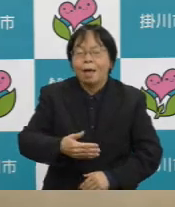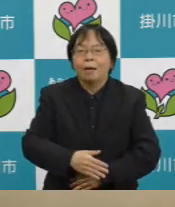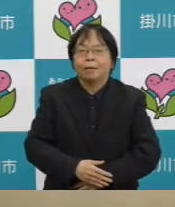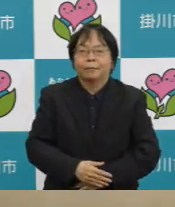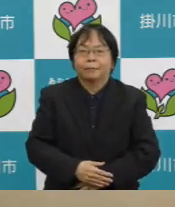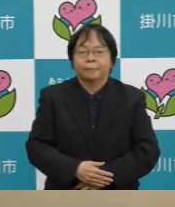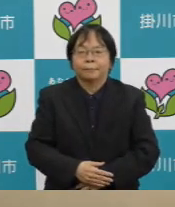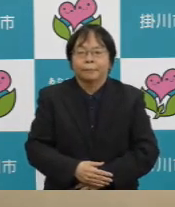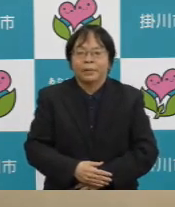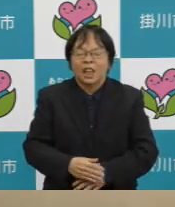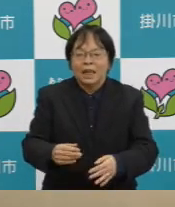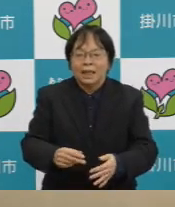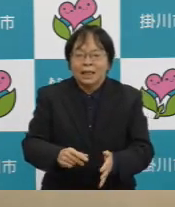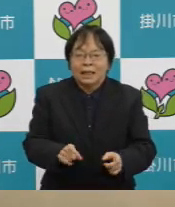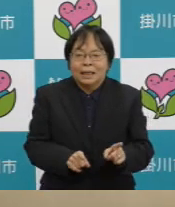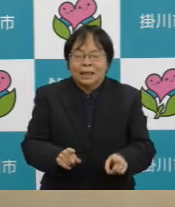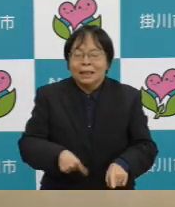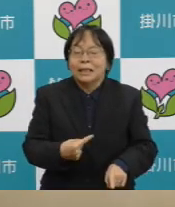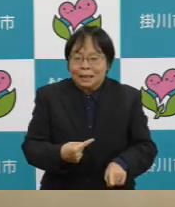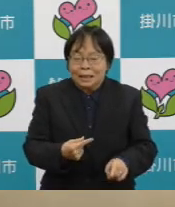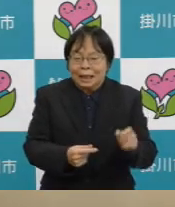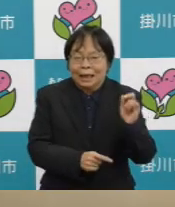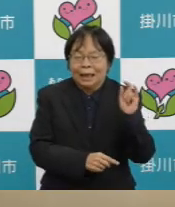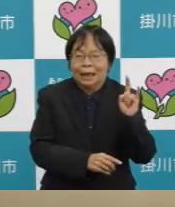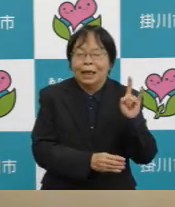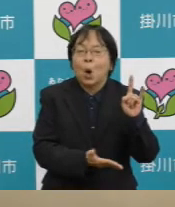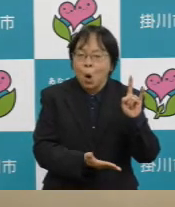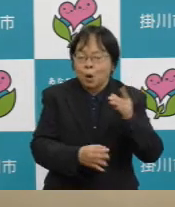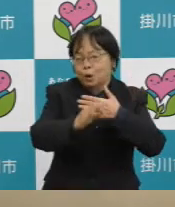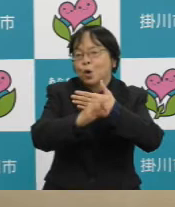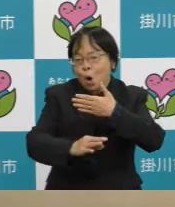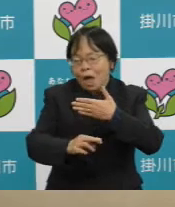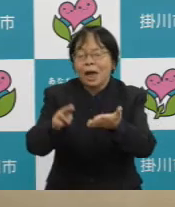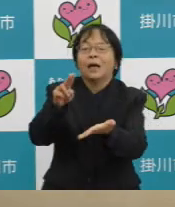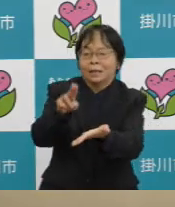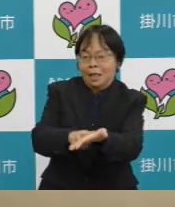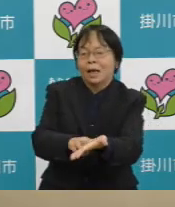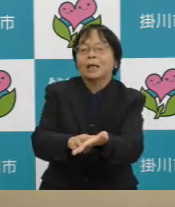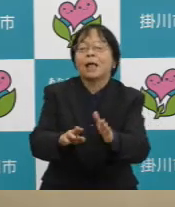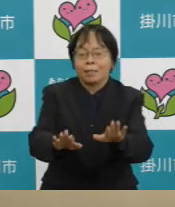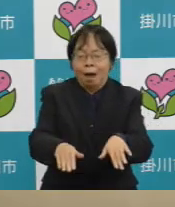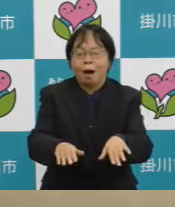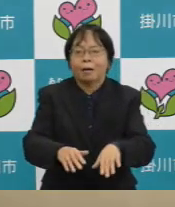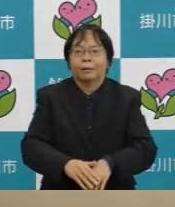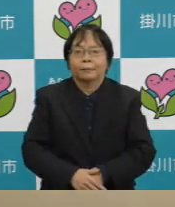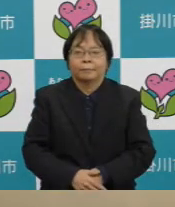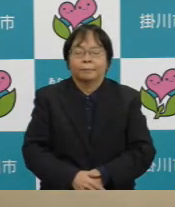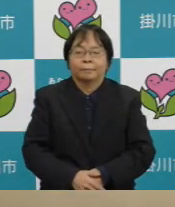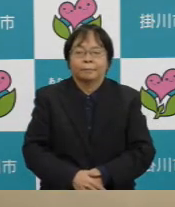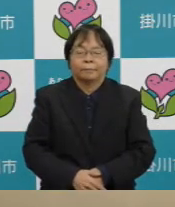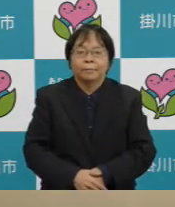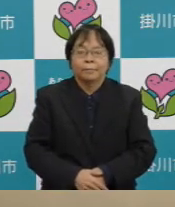あ、自治基本条例が制定をされたということで、あります。